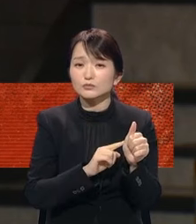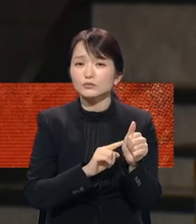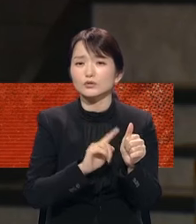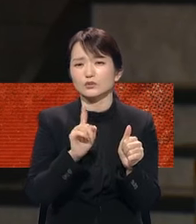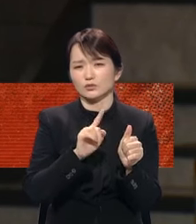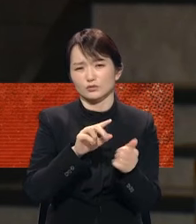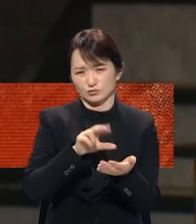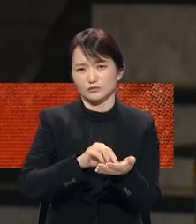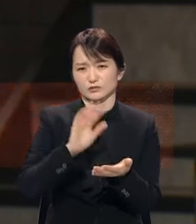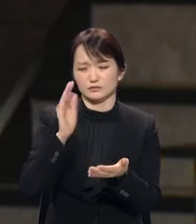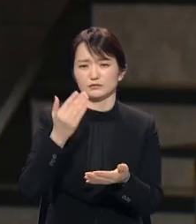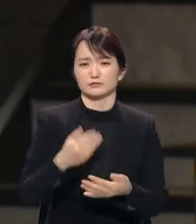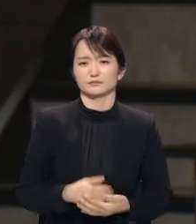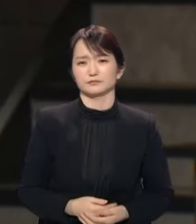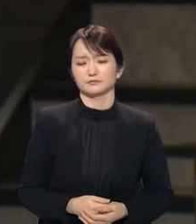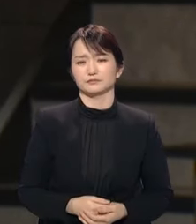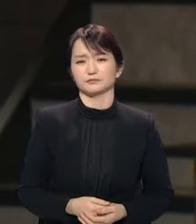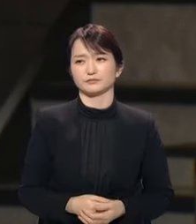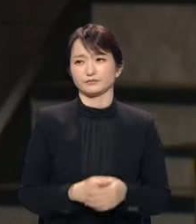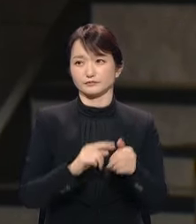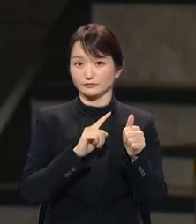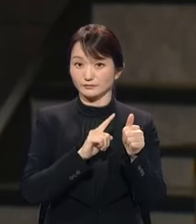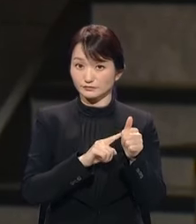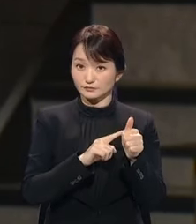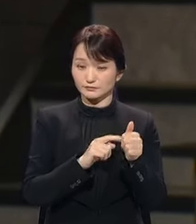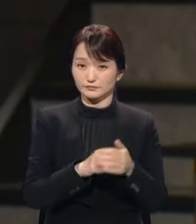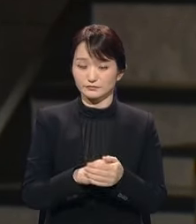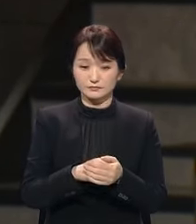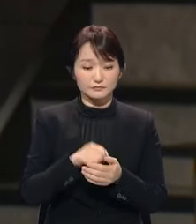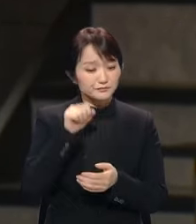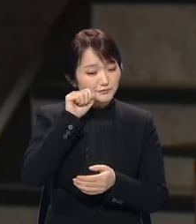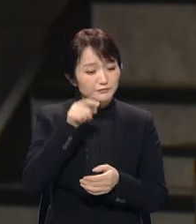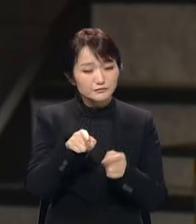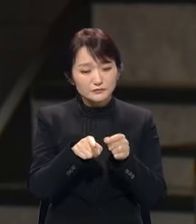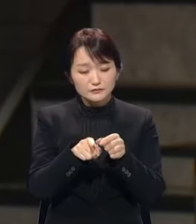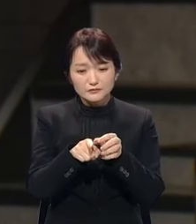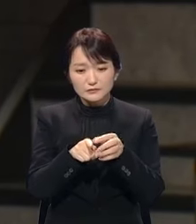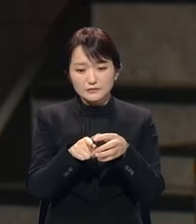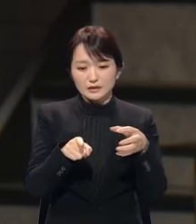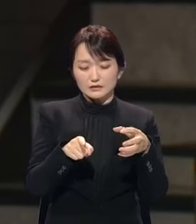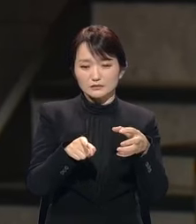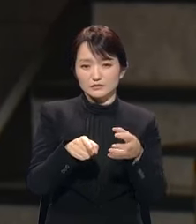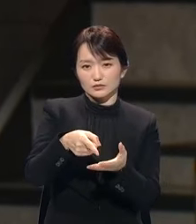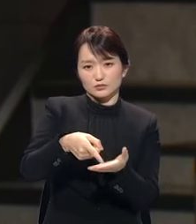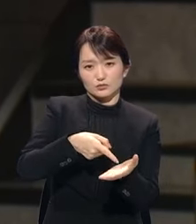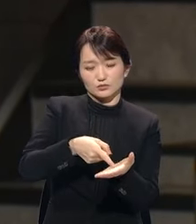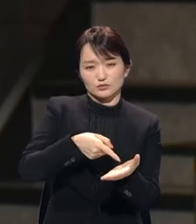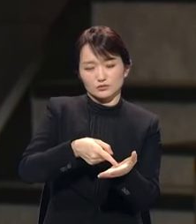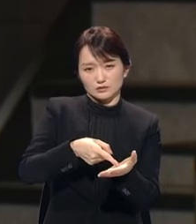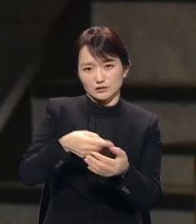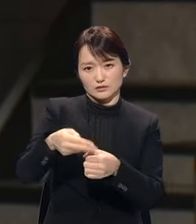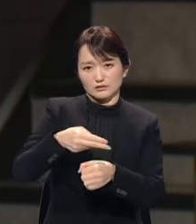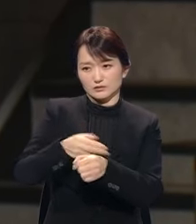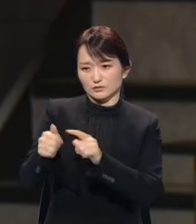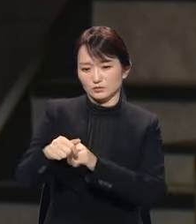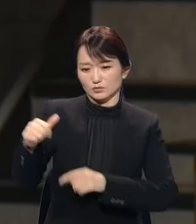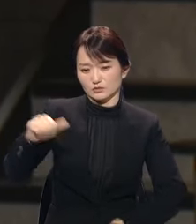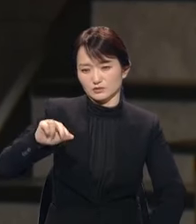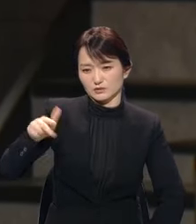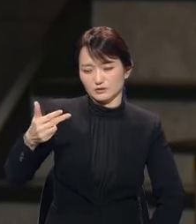없는데, 실제로 이 남성은 이 확대 수술을 진행한 의사를 상대로 해서 5,700여만 원의 손해배상